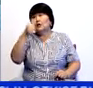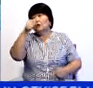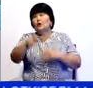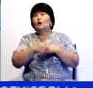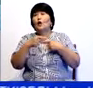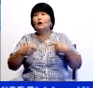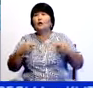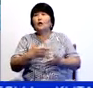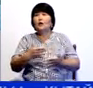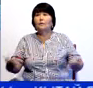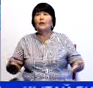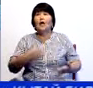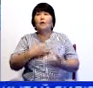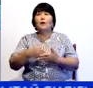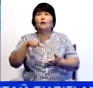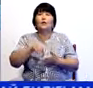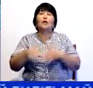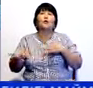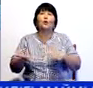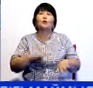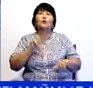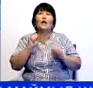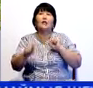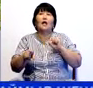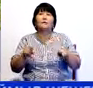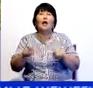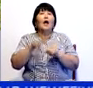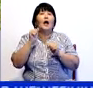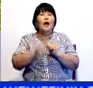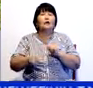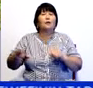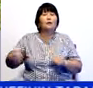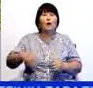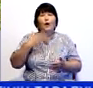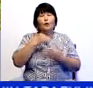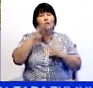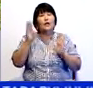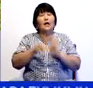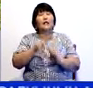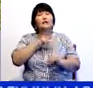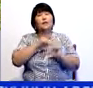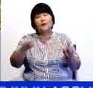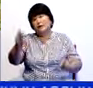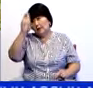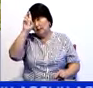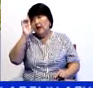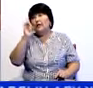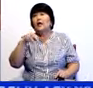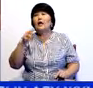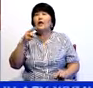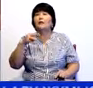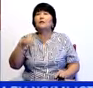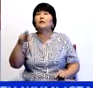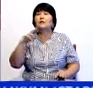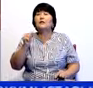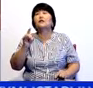түрлі форматтағы патриоттық шараларды өткізу тапсырылды. Сондай-ақ әрбір басшы өзіне қарасты мекемелердегі мемлекеттік рәміздердің